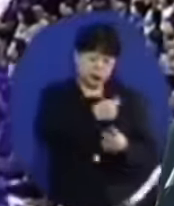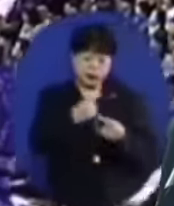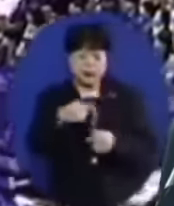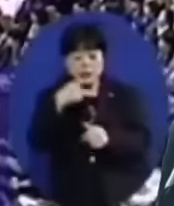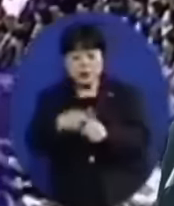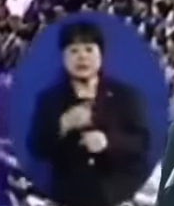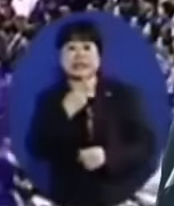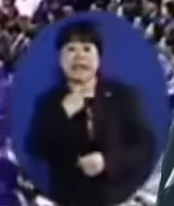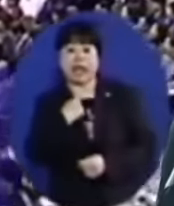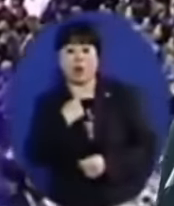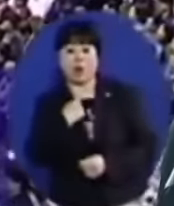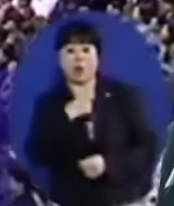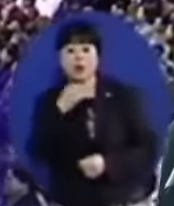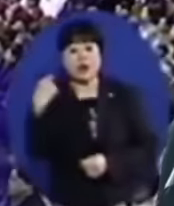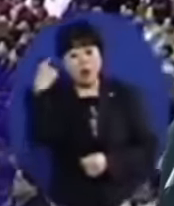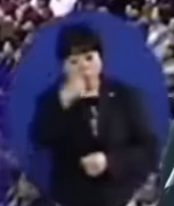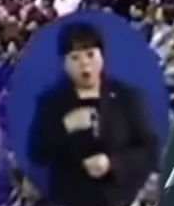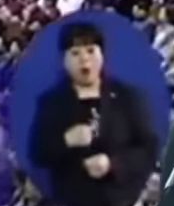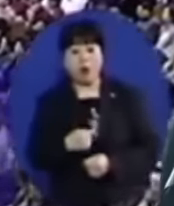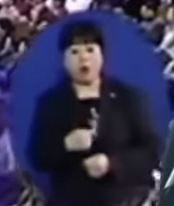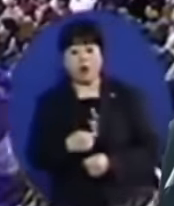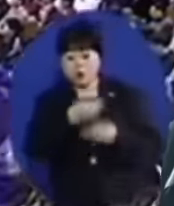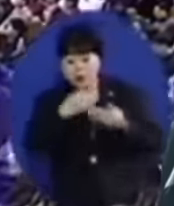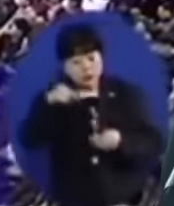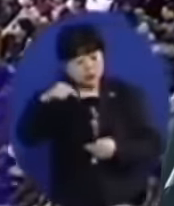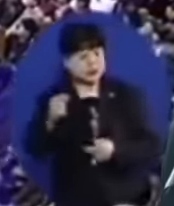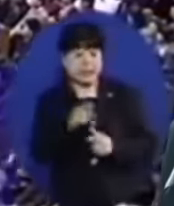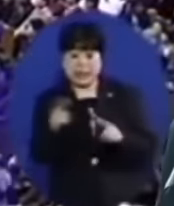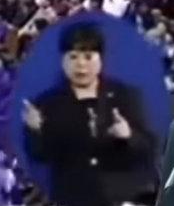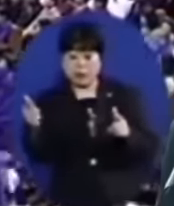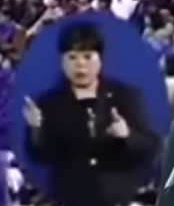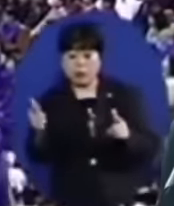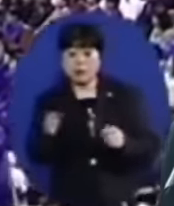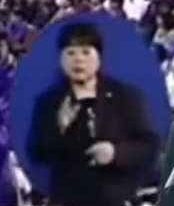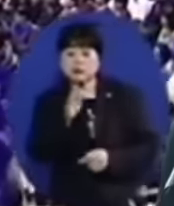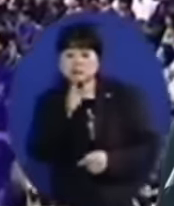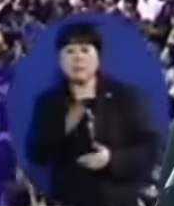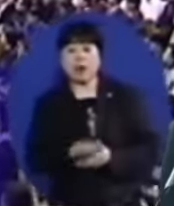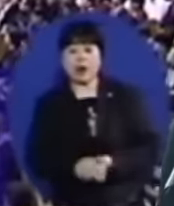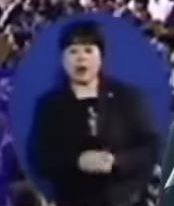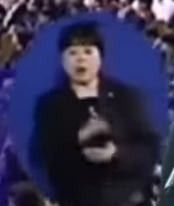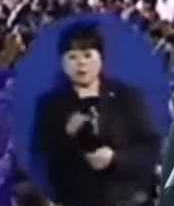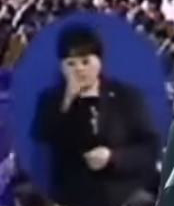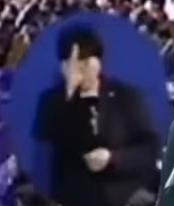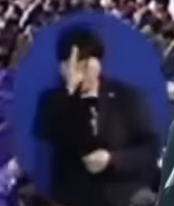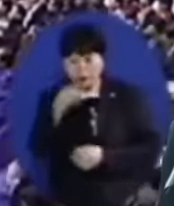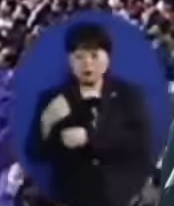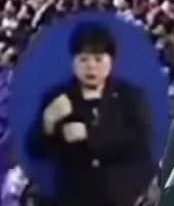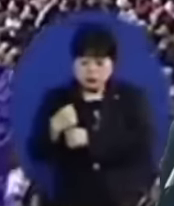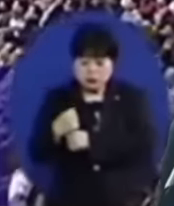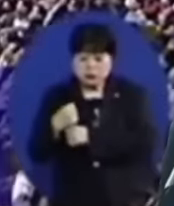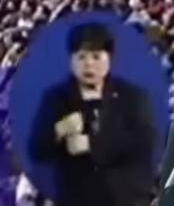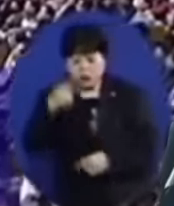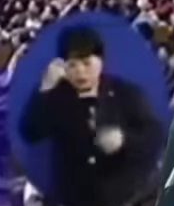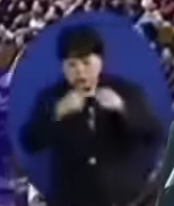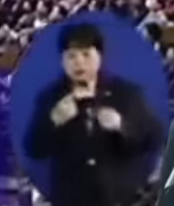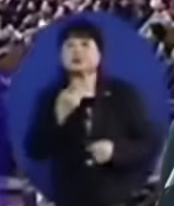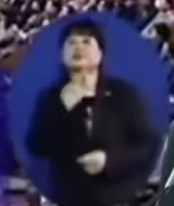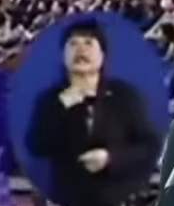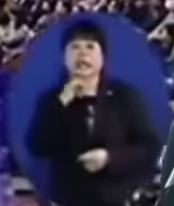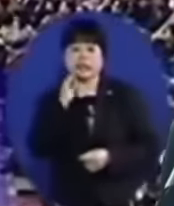멸시를 당하였고 우리도 그를 귀히 여기지 아니하였도다. 그는 실로 우리의 질고를 지고 우리의 슬픔을